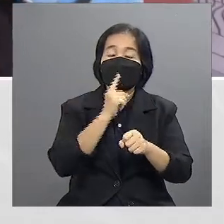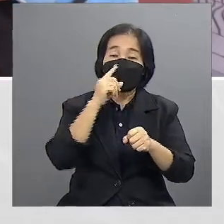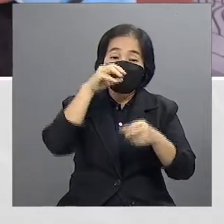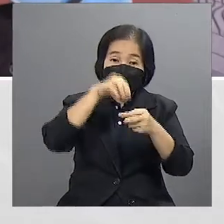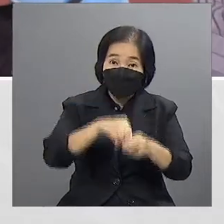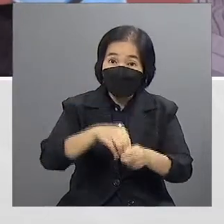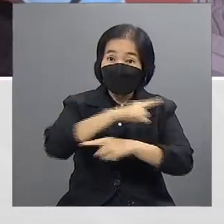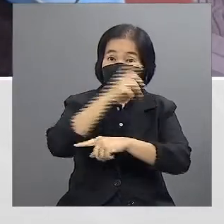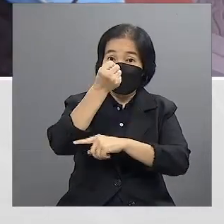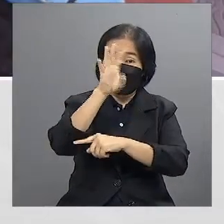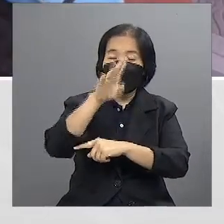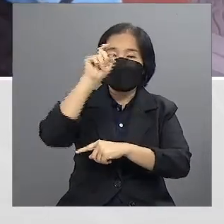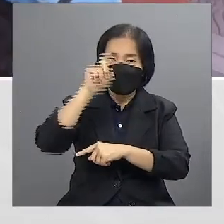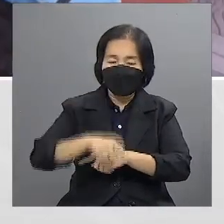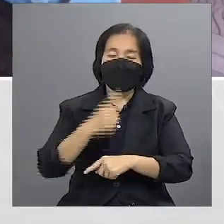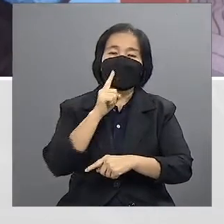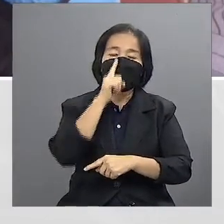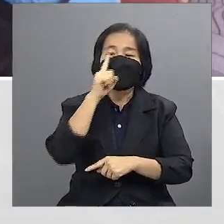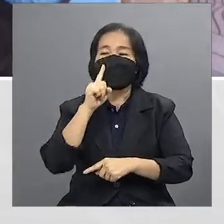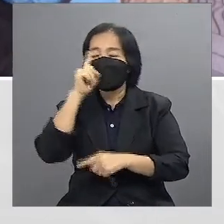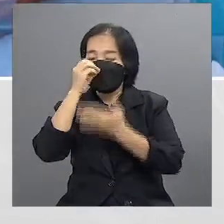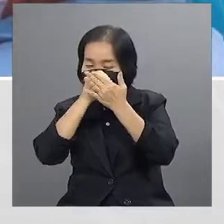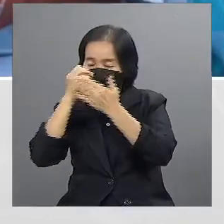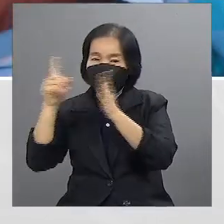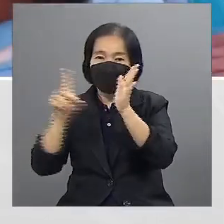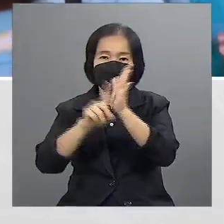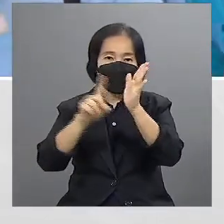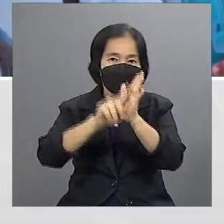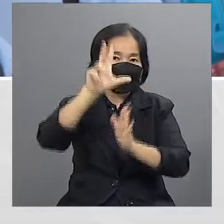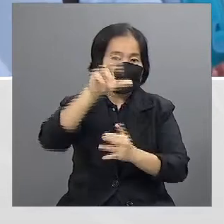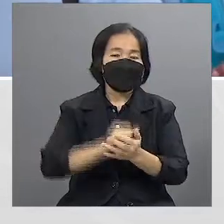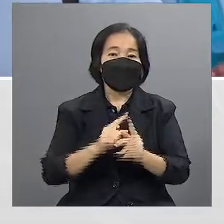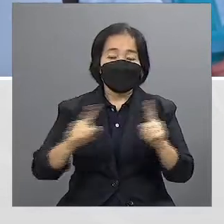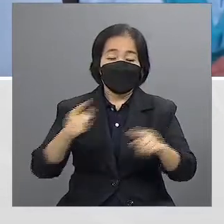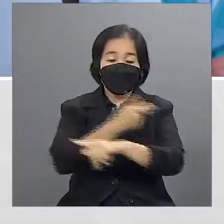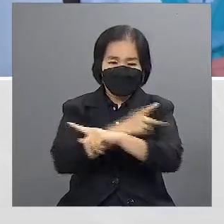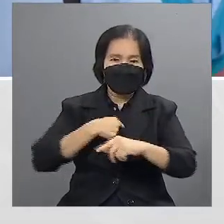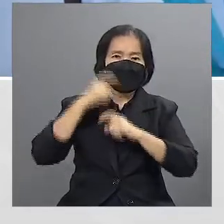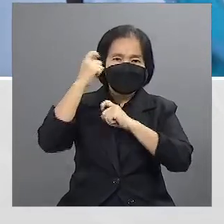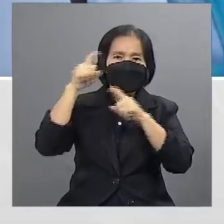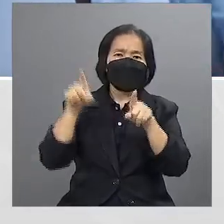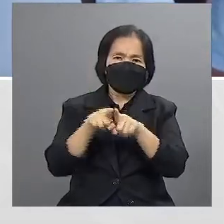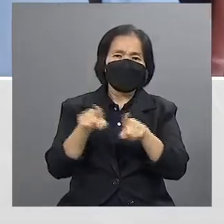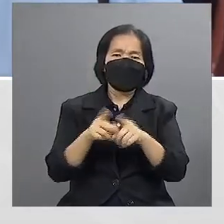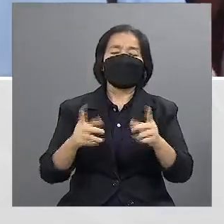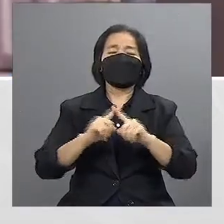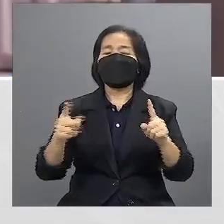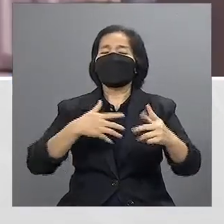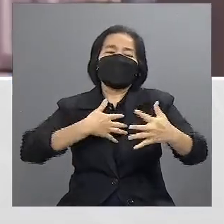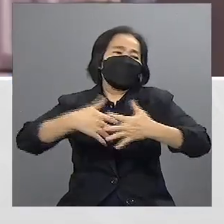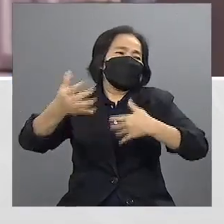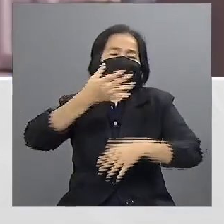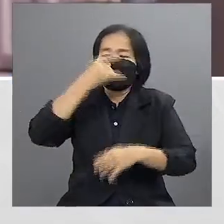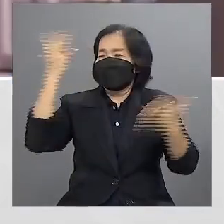คุณปรบภัยแ่นอน ถามวภูเก็เสีงไม่ก็เสียง แต่ผมว่ามัก็ไม่มอะไรจะเสียแลวนะครั